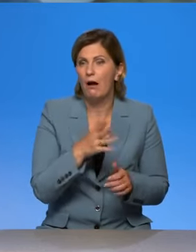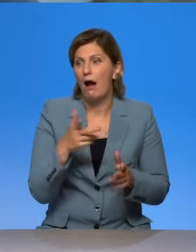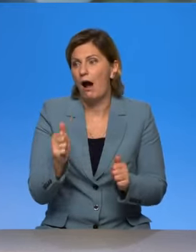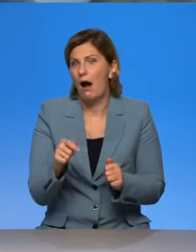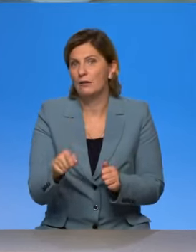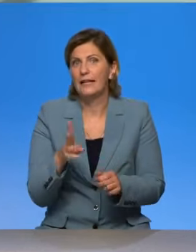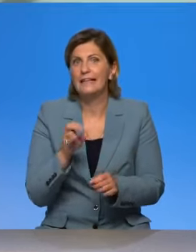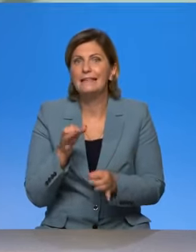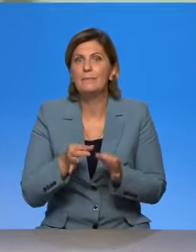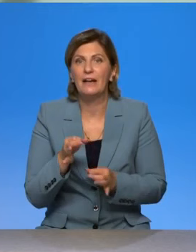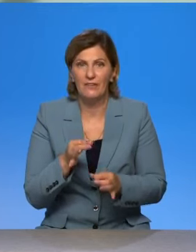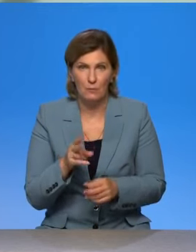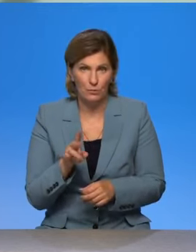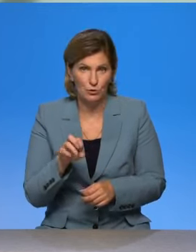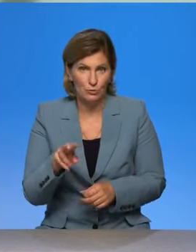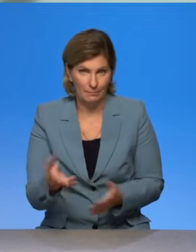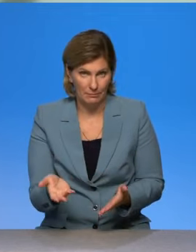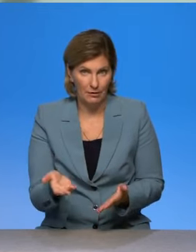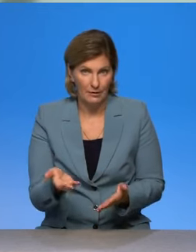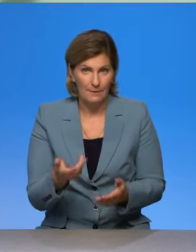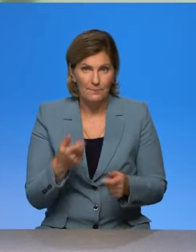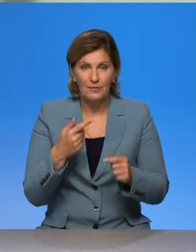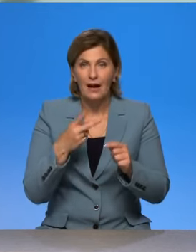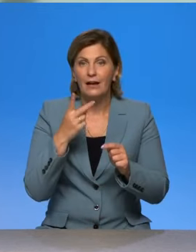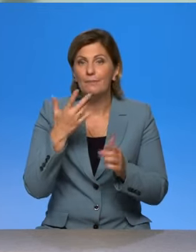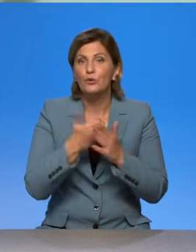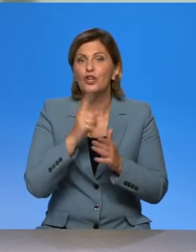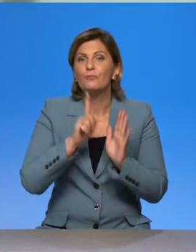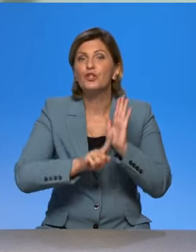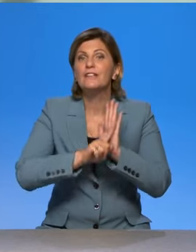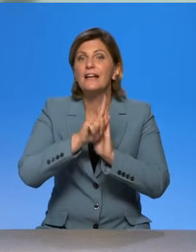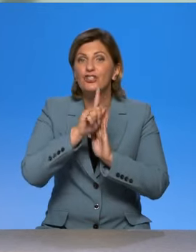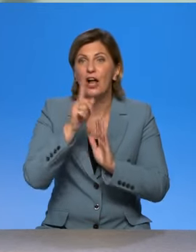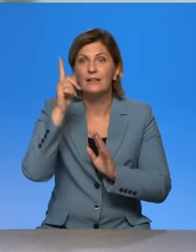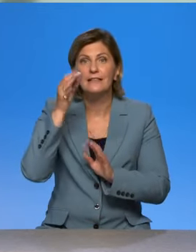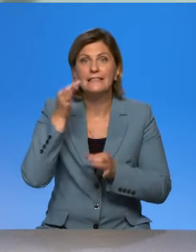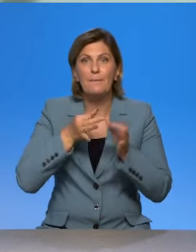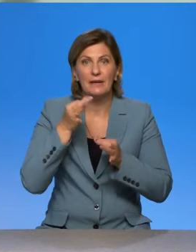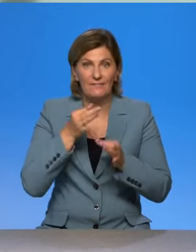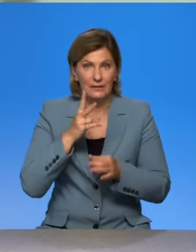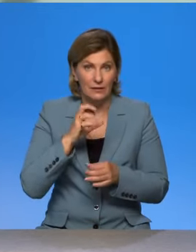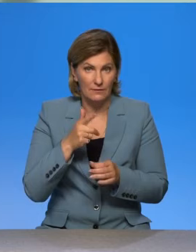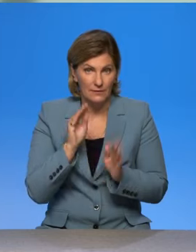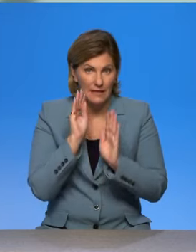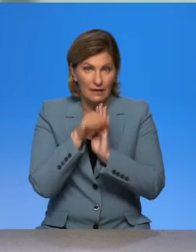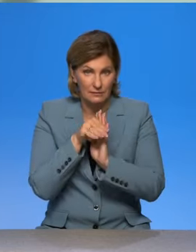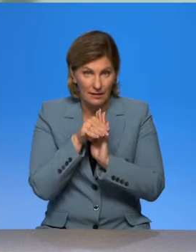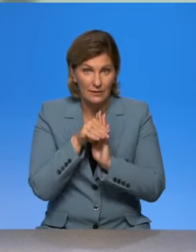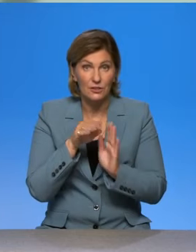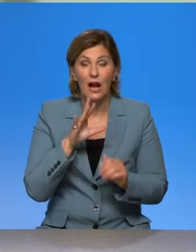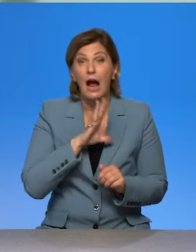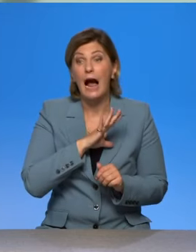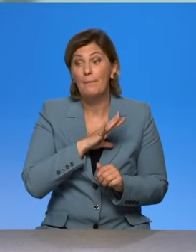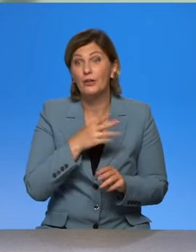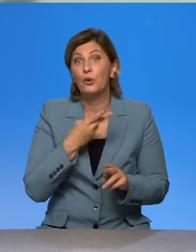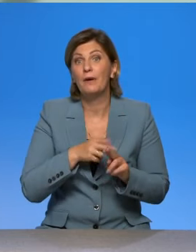общество законодательное, то там справедливость изначально закладывается, и про нее уже никто не вспоминает, потому что это уже становится фактом как